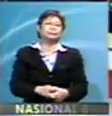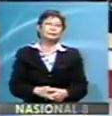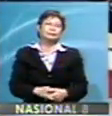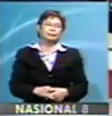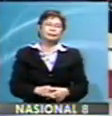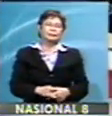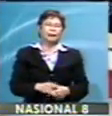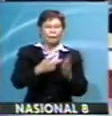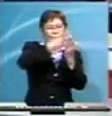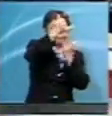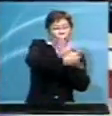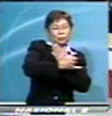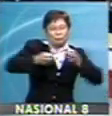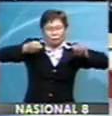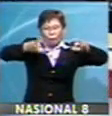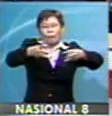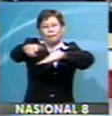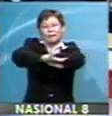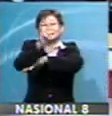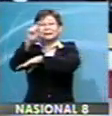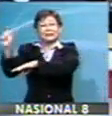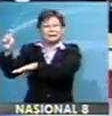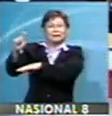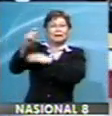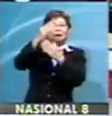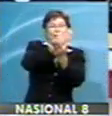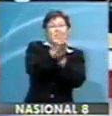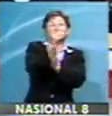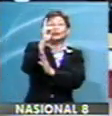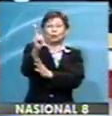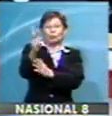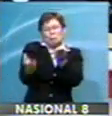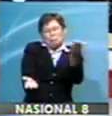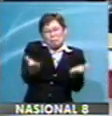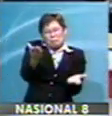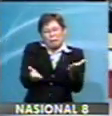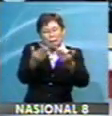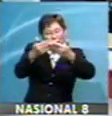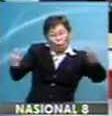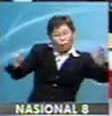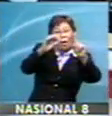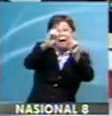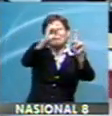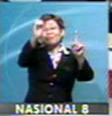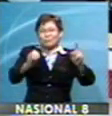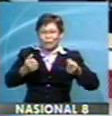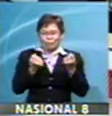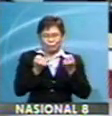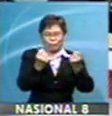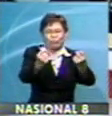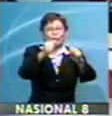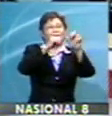berkenaan projek lebuh Raya Pantai Timur fasa 2 lpt2 dijangka dapat dibuka sepenuhnya kepada lalu lintas